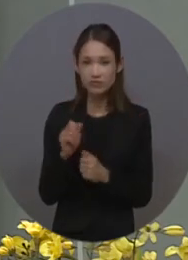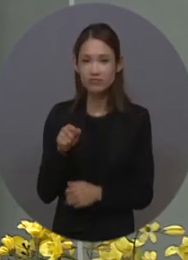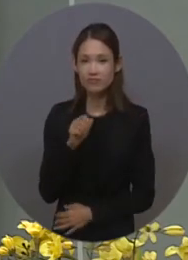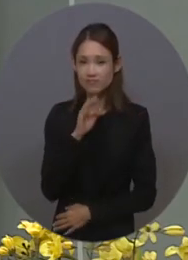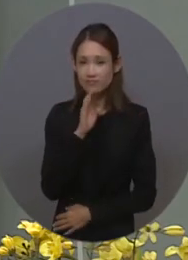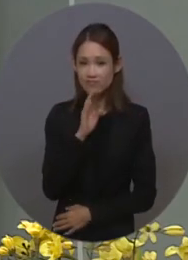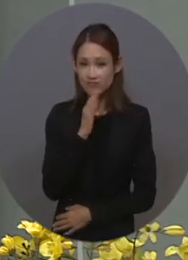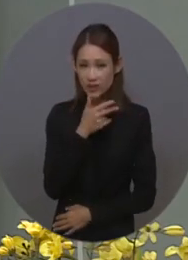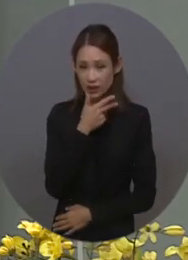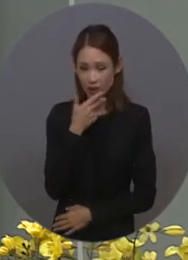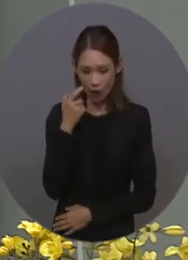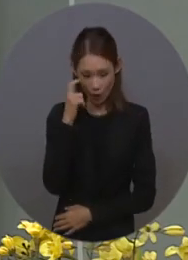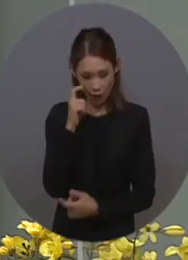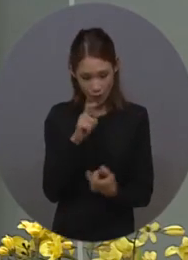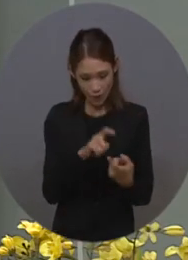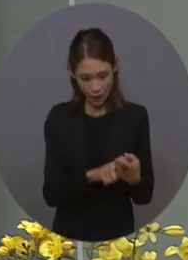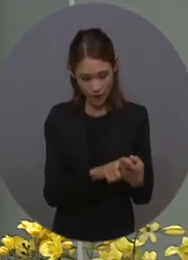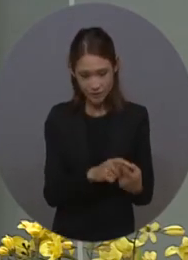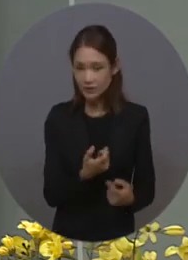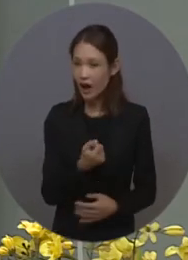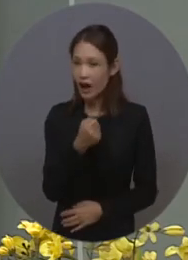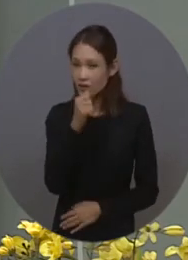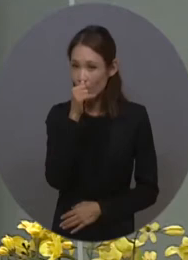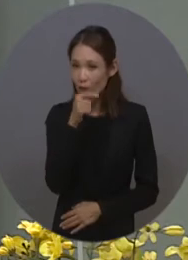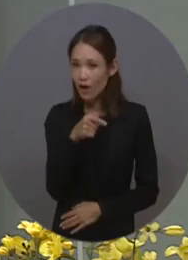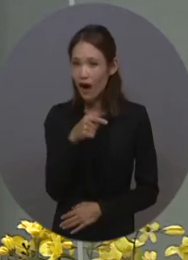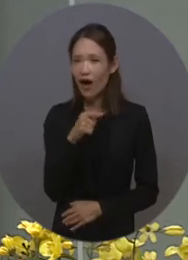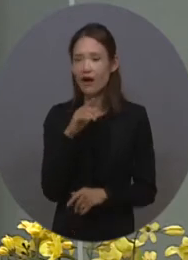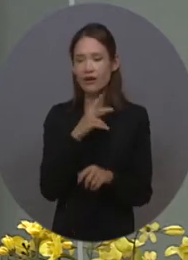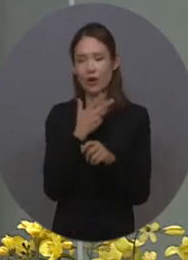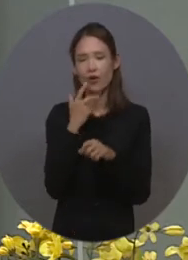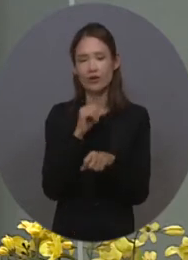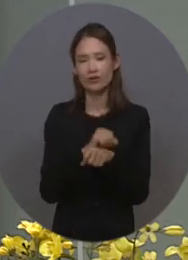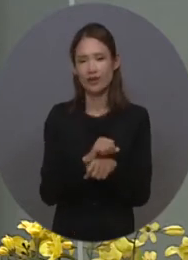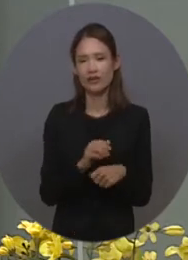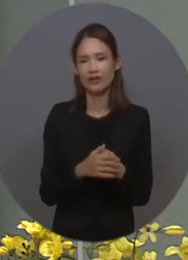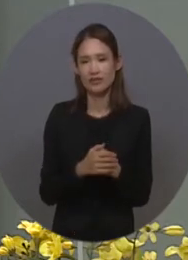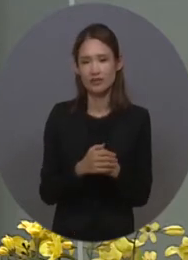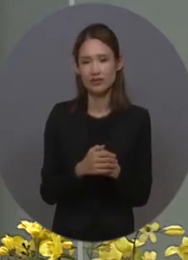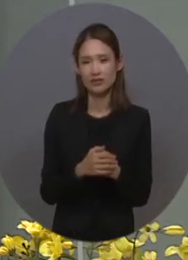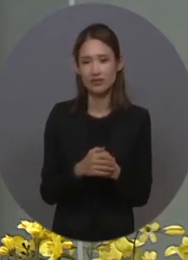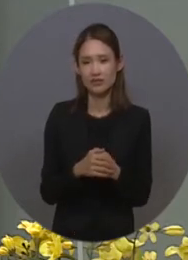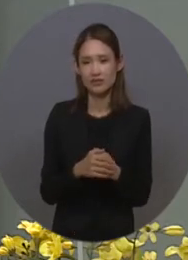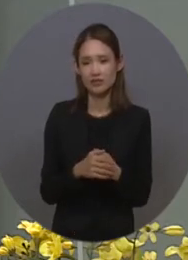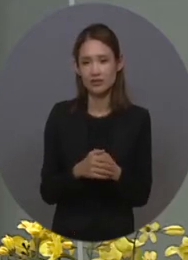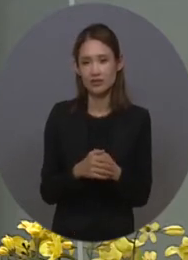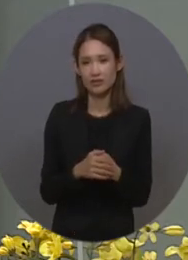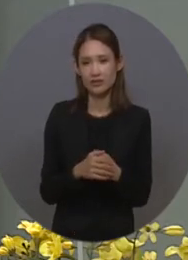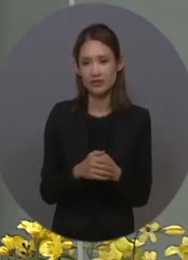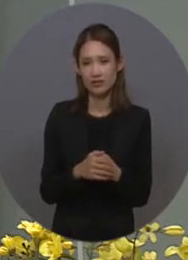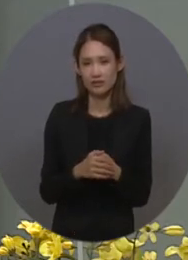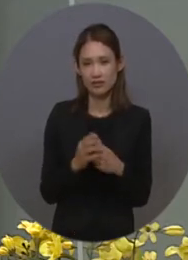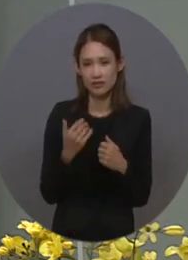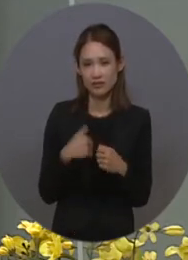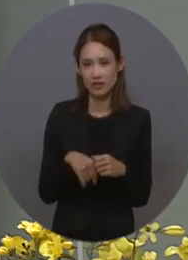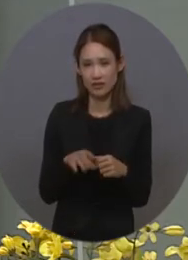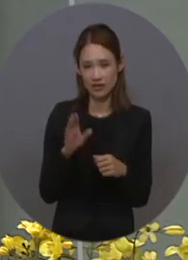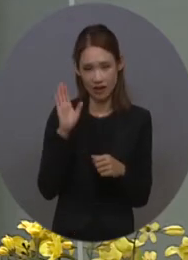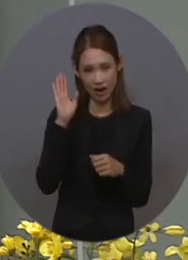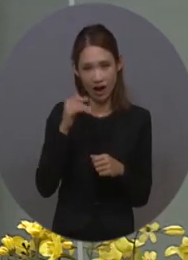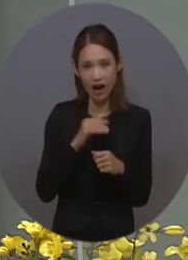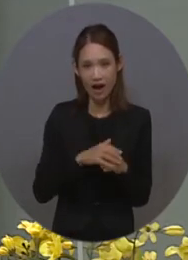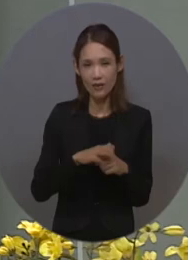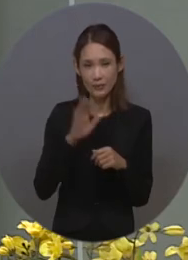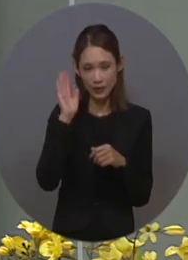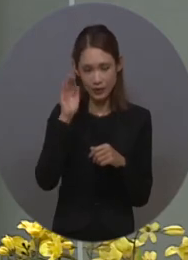그리고 또 영어에 어떤 관심도 갖게 되니까 영어도 잘하게 되시고 아, 그러니까 어떤 타고난 게 아니고 앞으로의